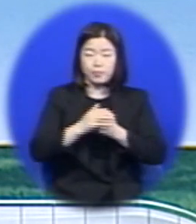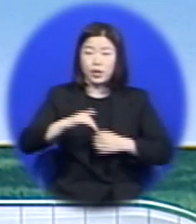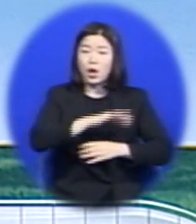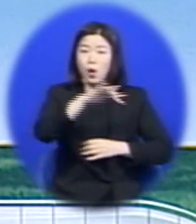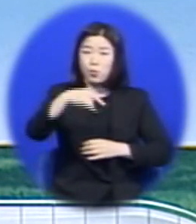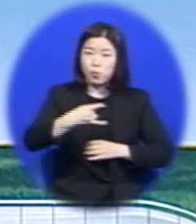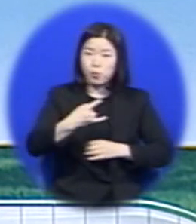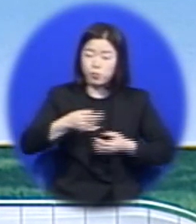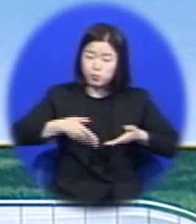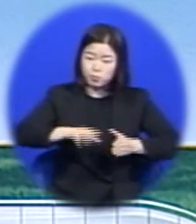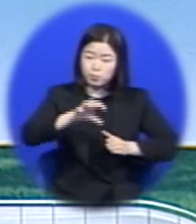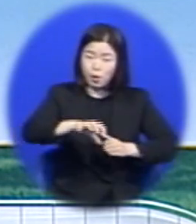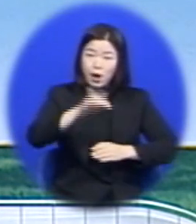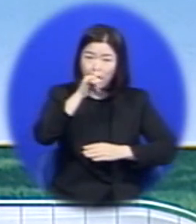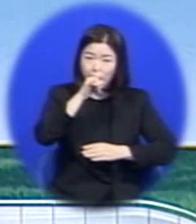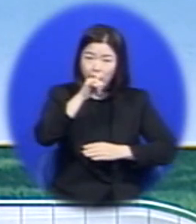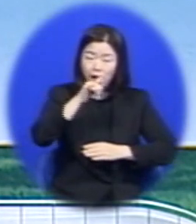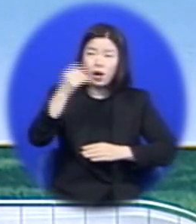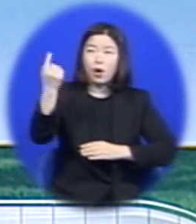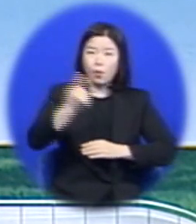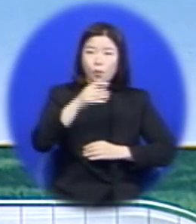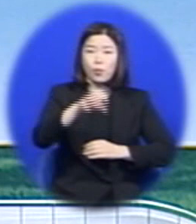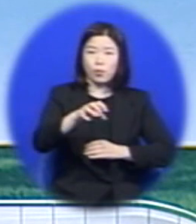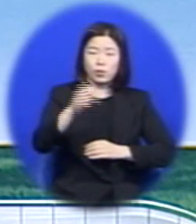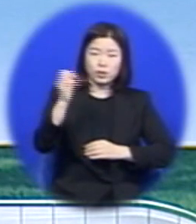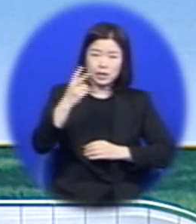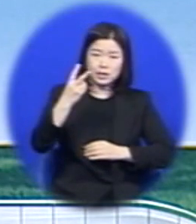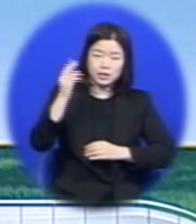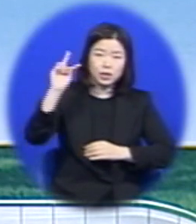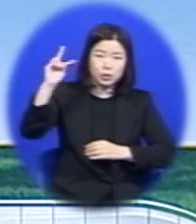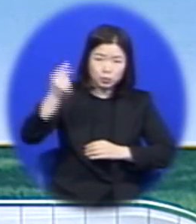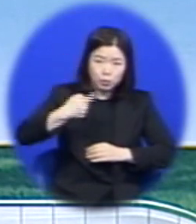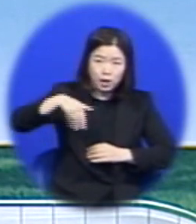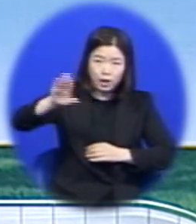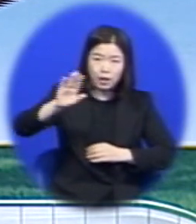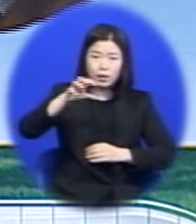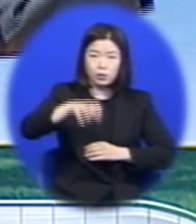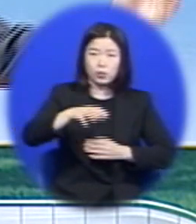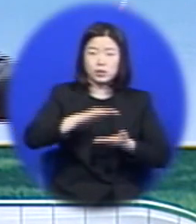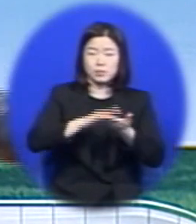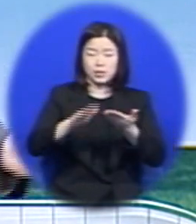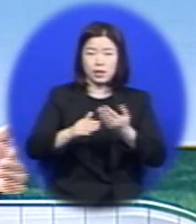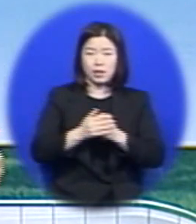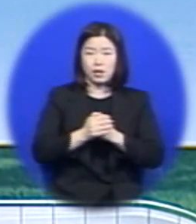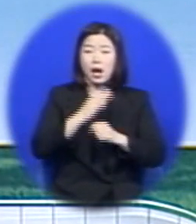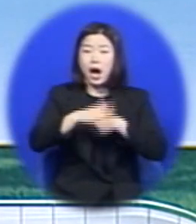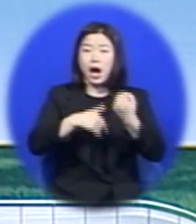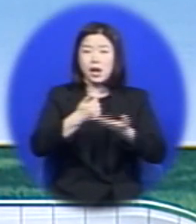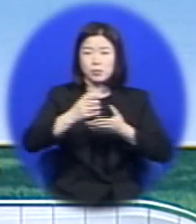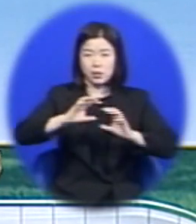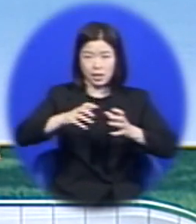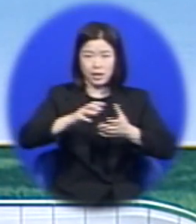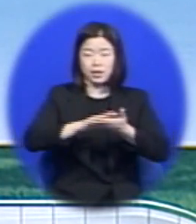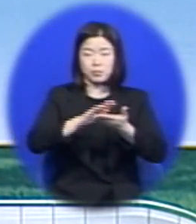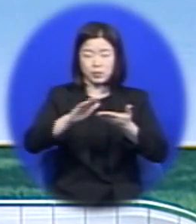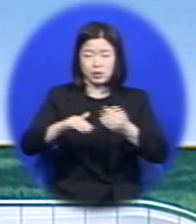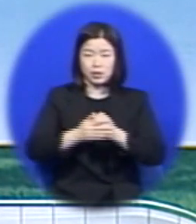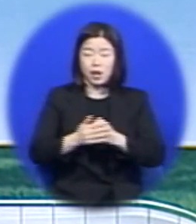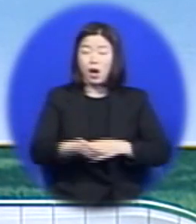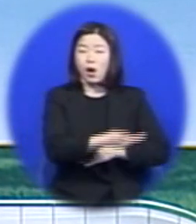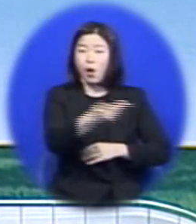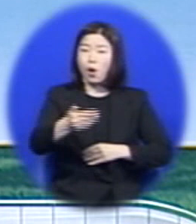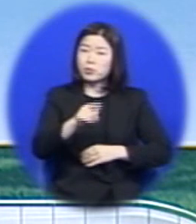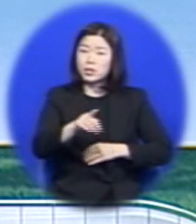우리에게는 본향이 있습니다. 우리가 온 곳이고 다시 돌아갈 곳입니다. 하나님의 나라입니다. 여러분들이